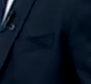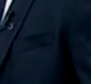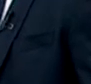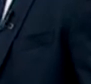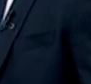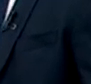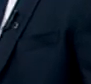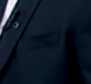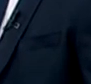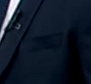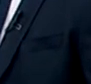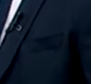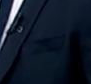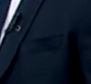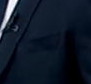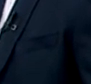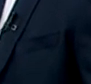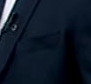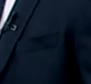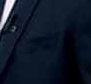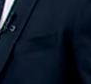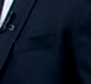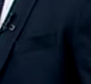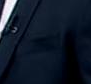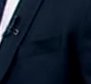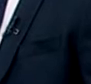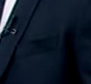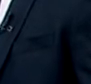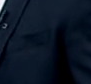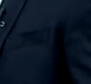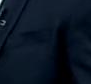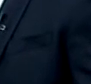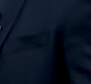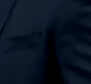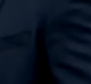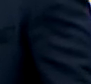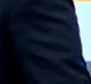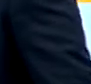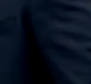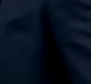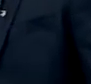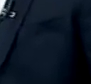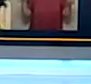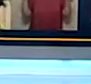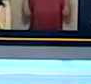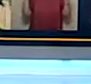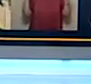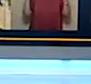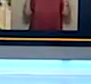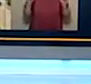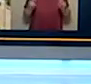το αποτέλεσμα με την συγκεκριμένη εικόνα να έχει κάνει το γύρο του διαδικτύου και τις δημοσιεύσεις, και είναι υποχρέωσή μας η